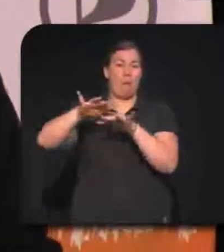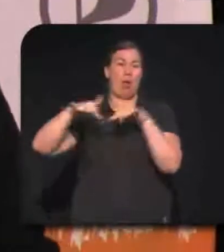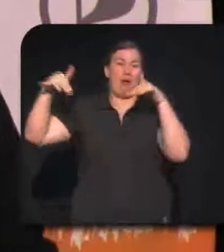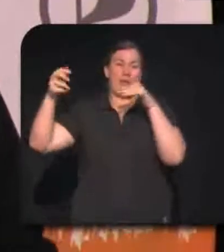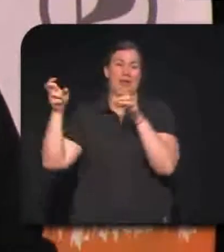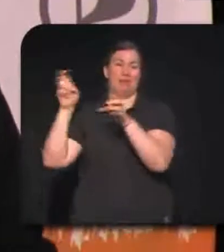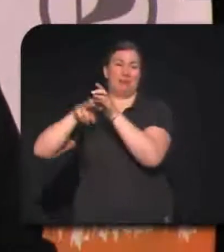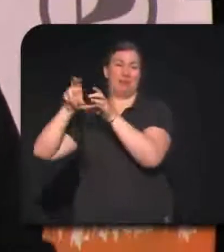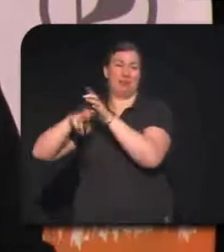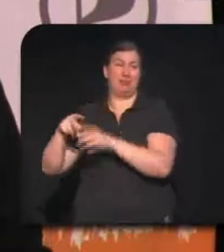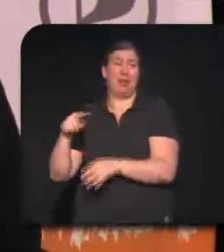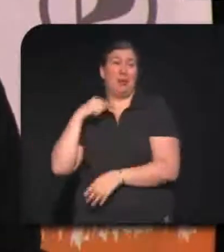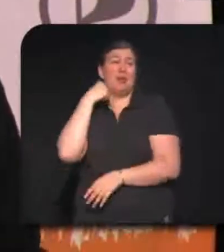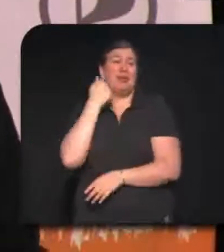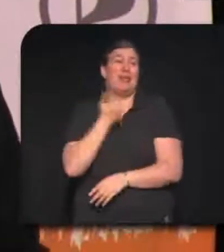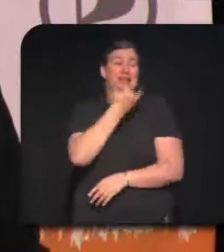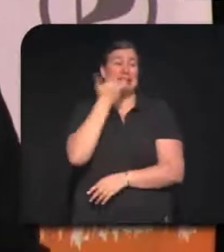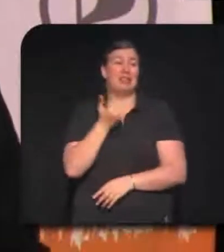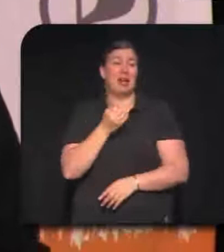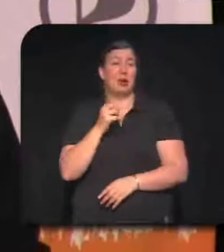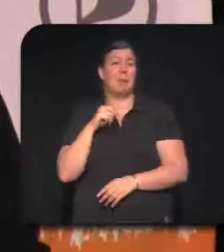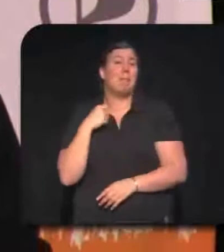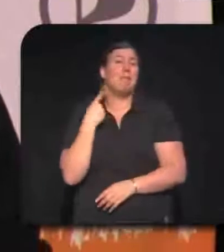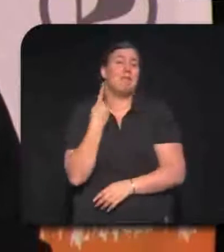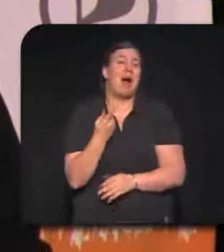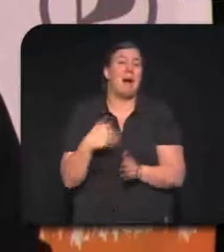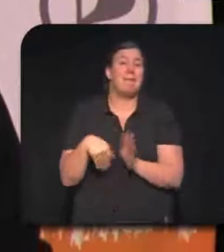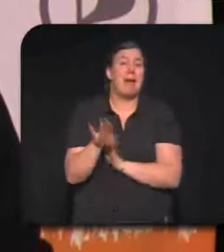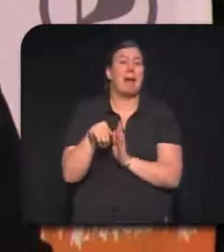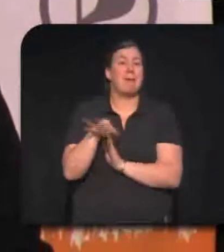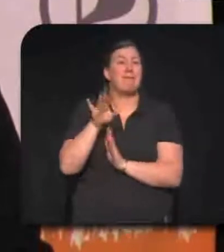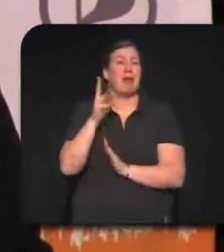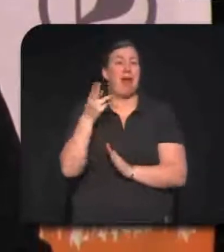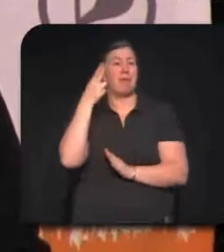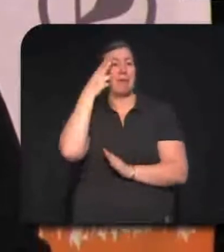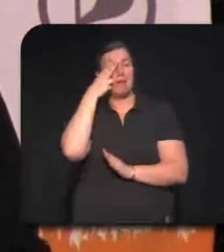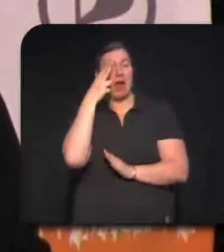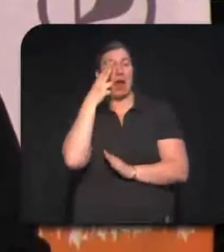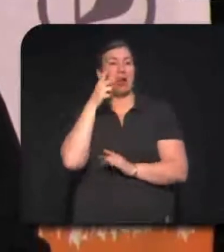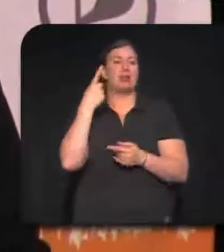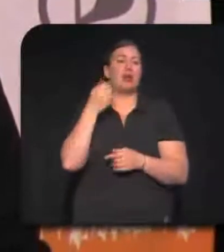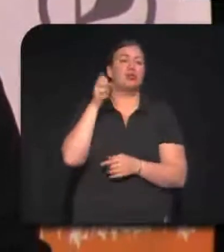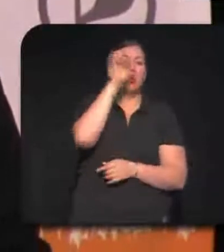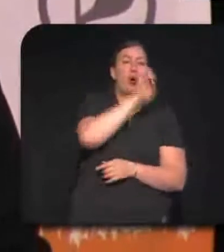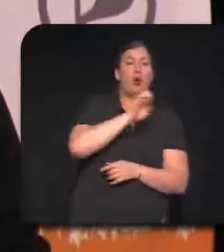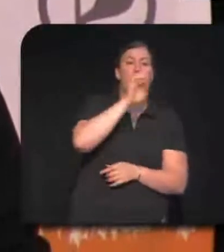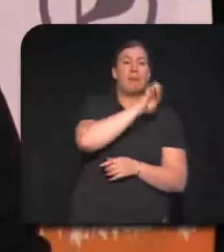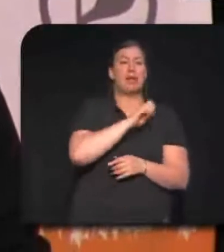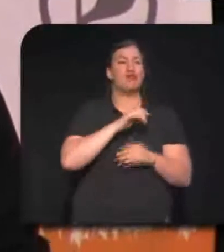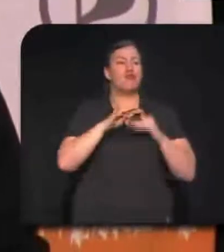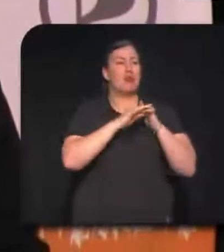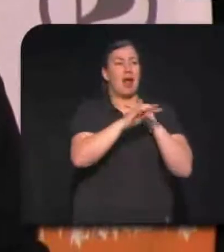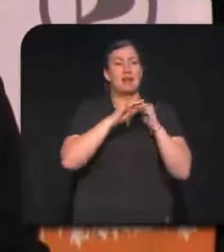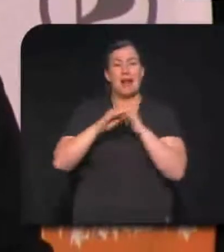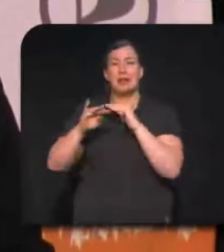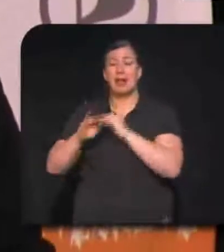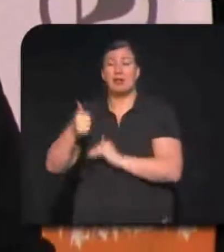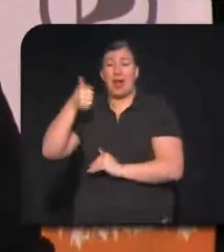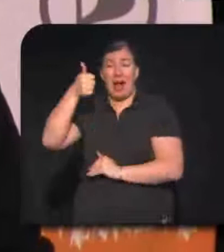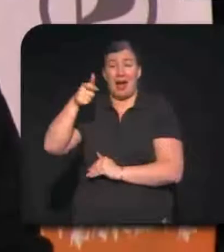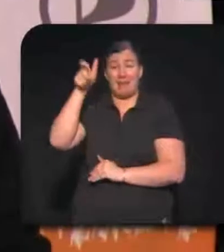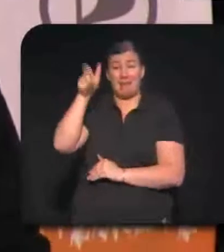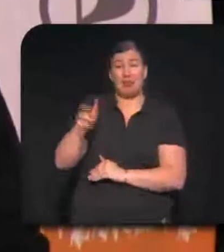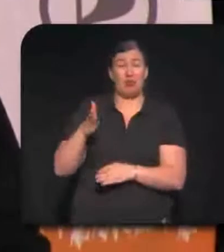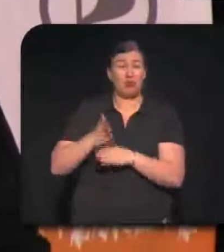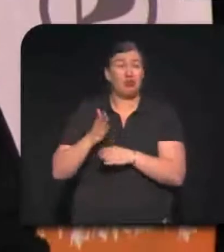mein nächstes Jahr werden wir dann vielleicht sogar noch ein paar mehr da drin irgendwie mit Piraten aus allen europäischen Ländern und eine von denen die jetzt schon drin ist die ist jetzt auch